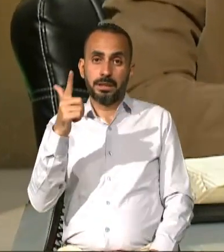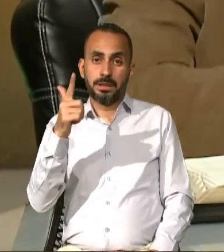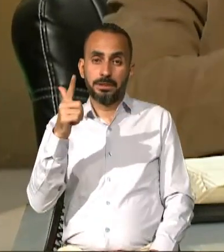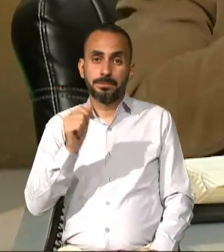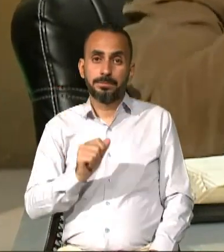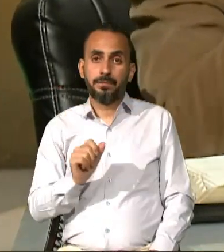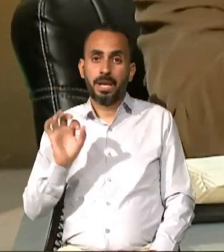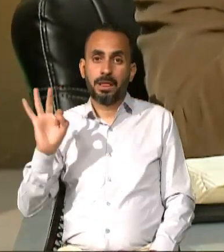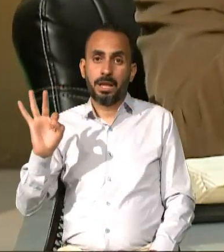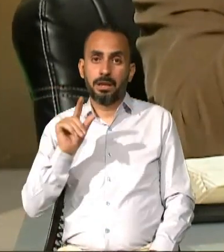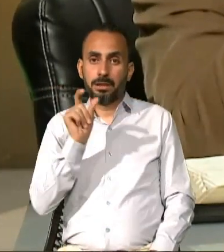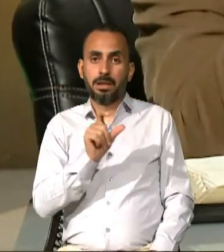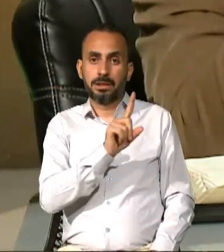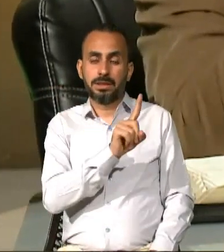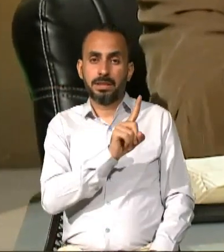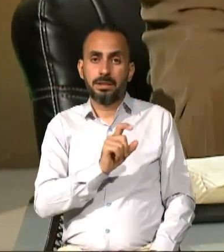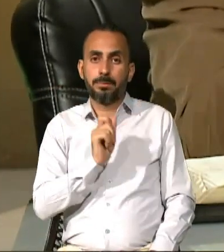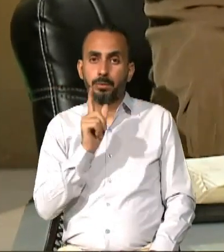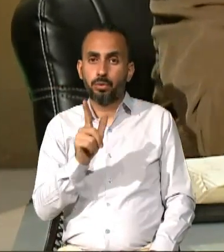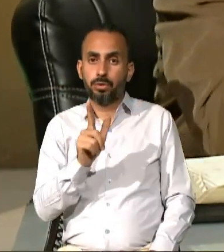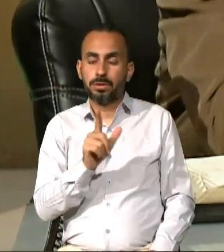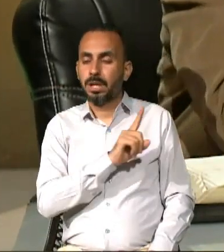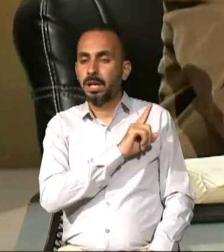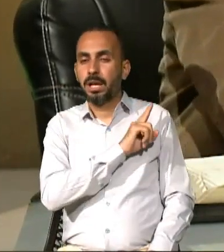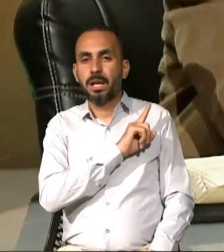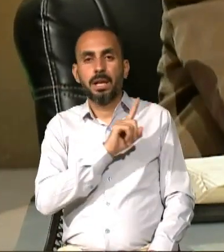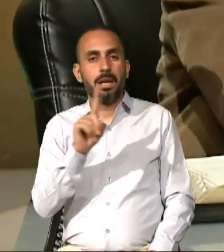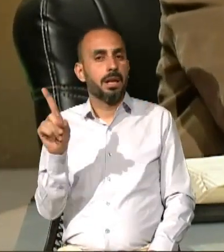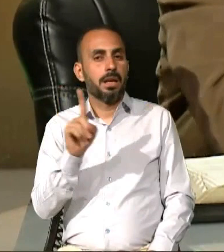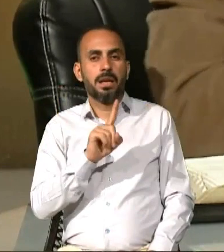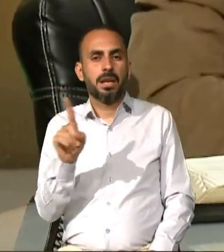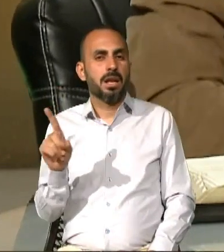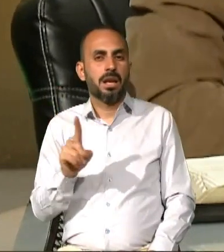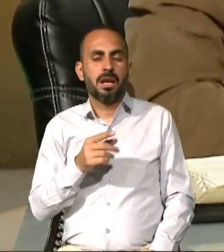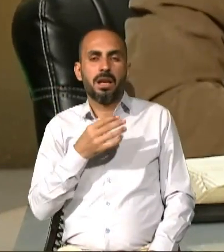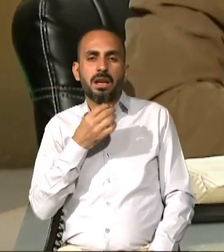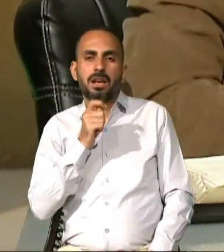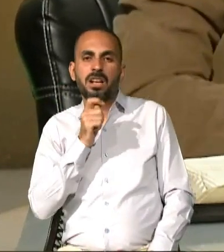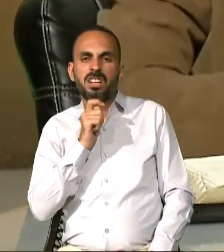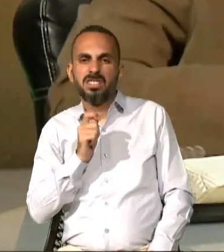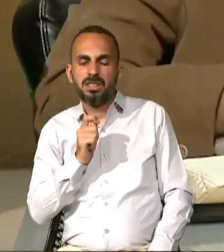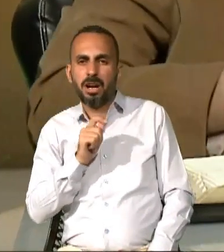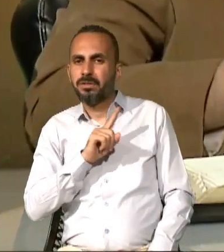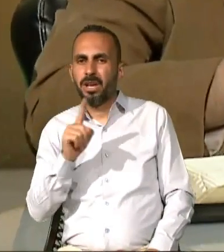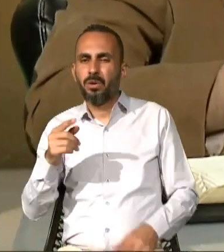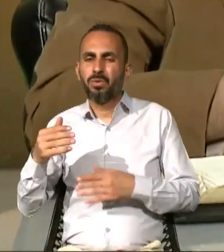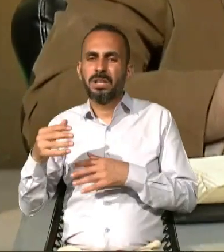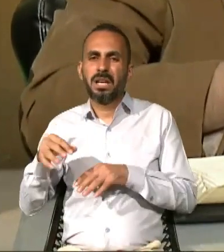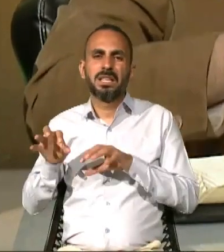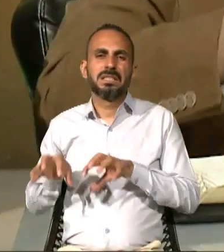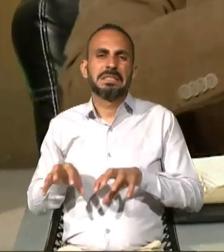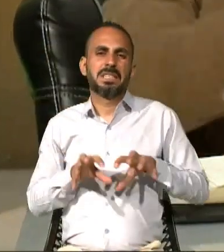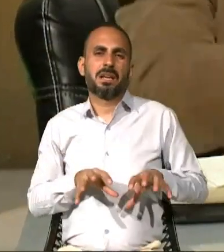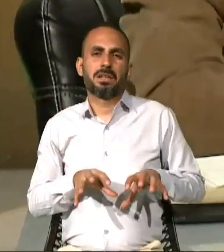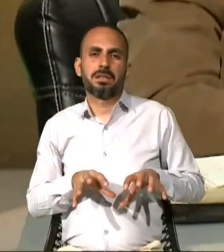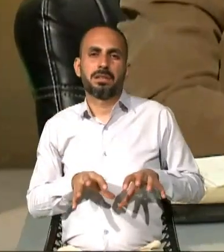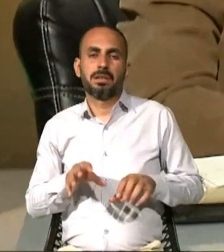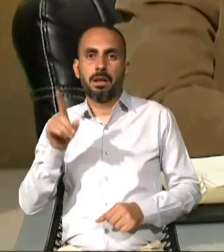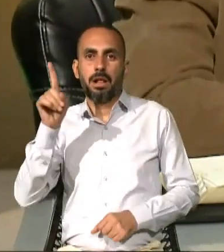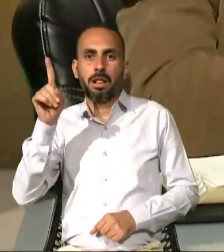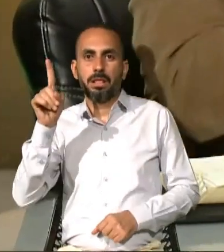ده، يقول انه لا يتباطأ الرب مش عن وعيده، لا يتباطأ الرب عن